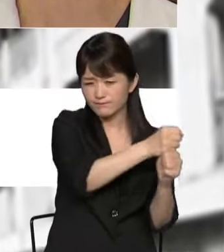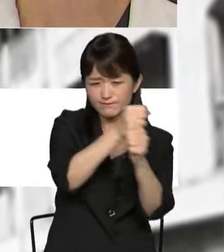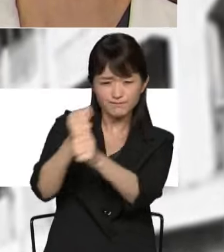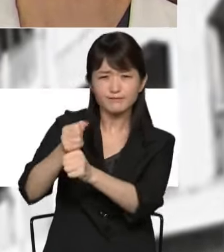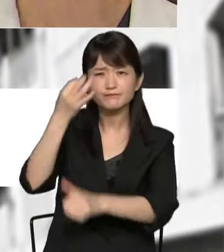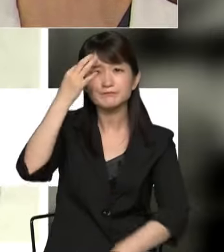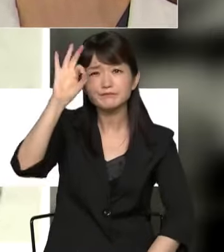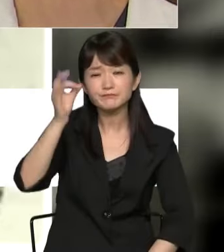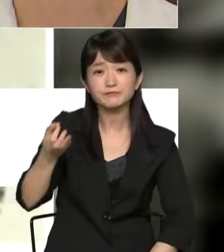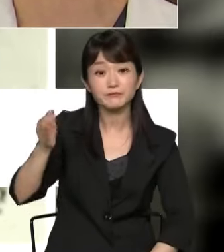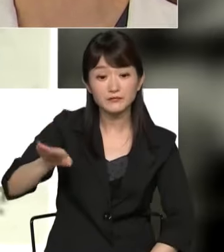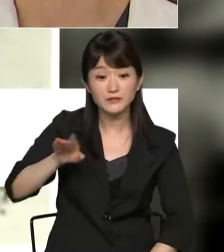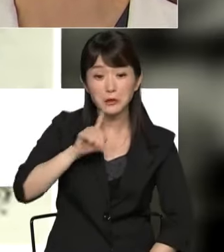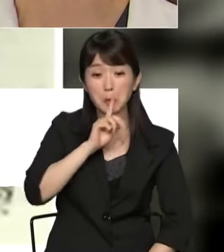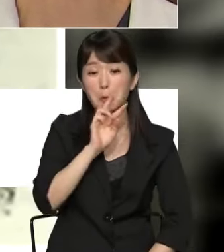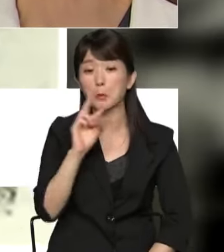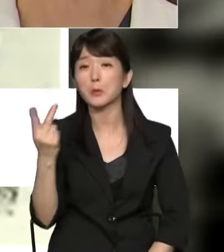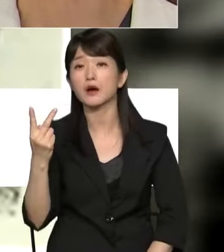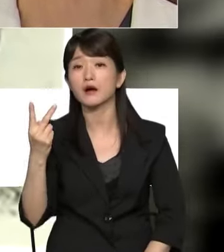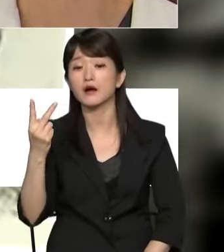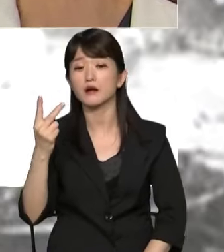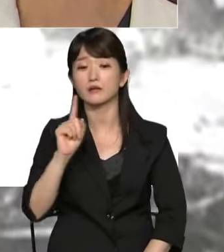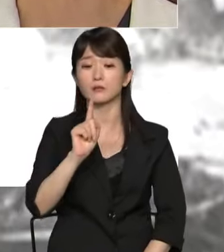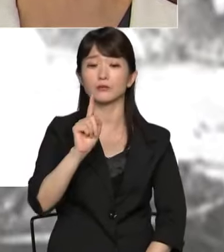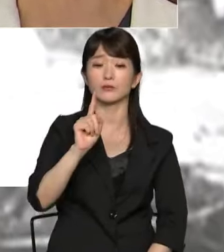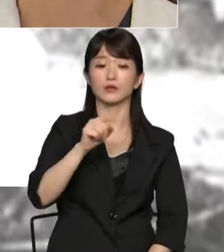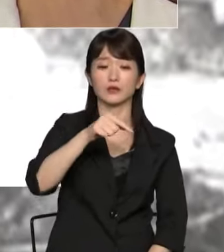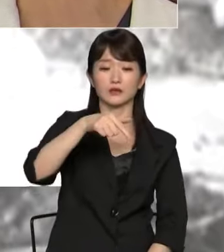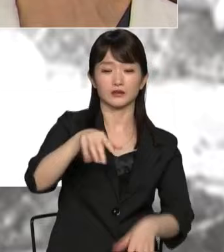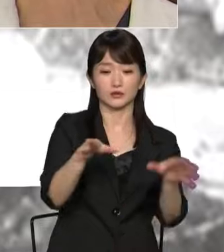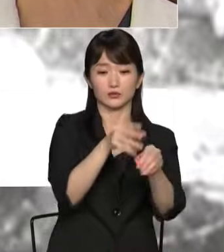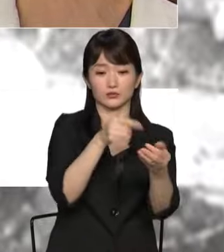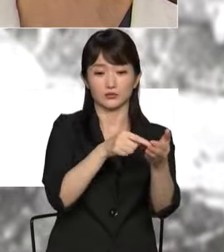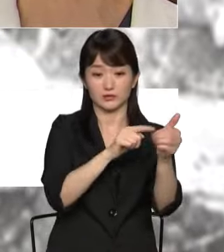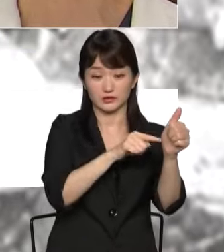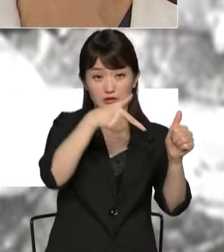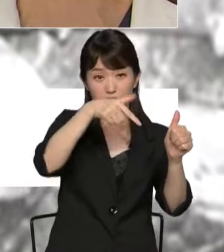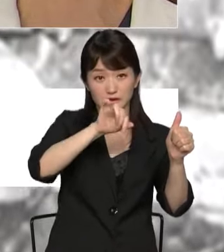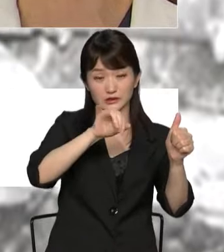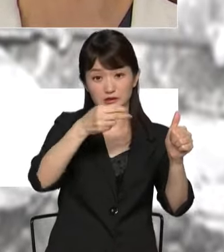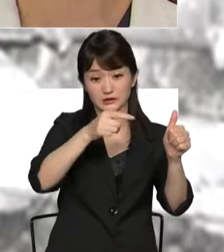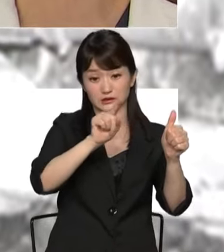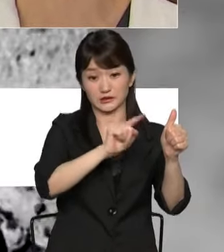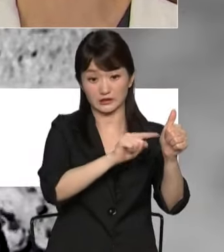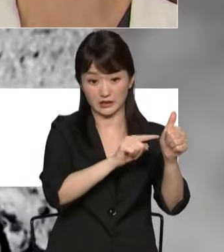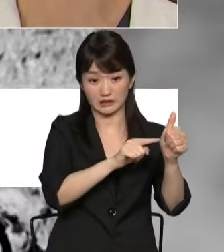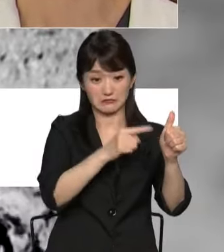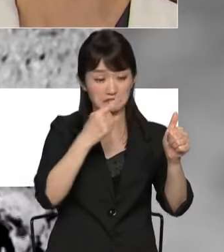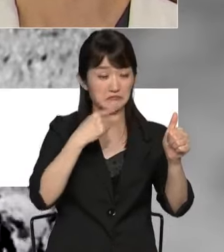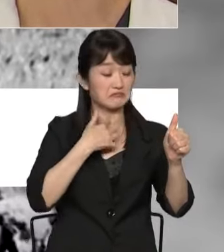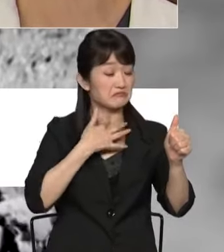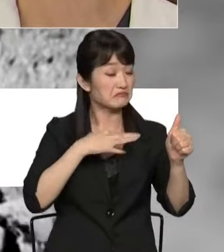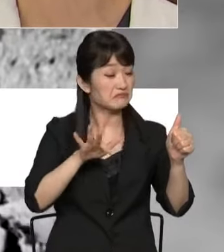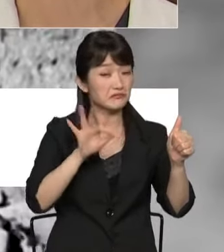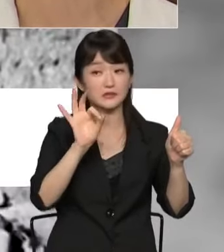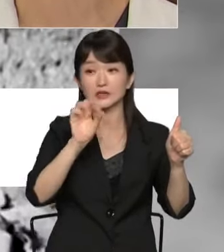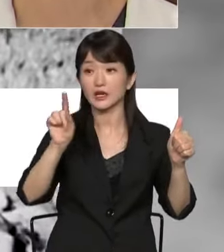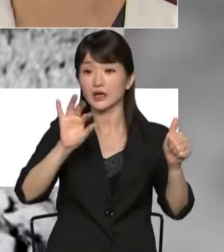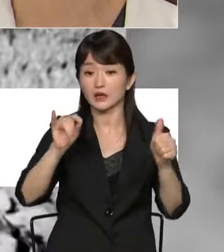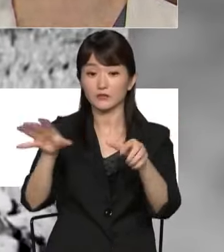인정을 했지만 바로 돌아서서 기시다 외상, 당시의 외상이 부정을 하고 아베